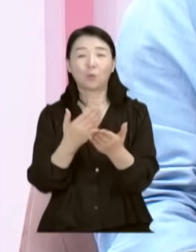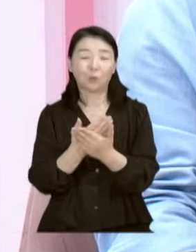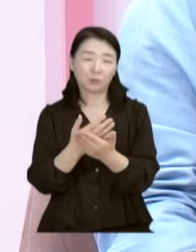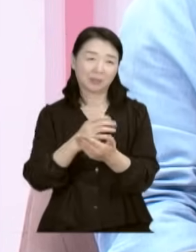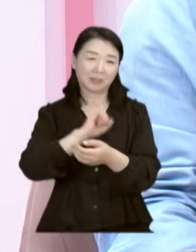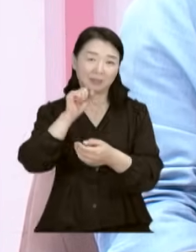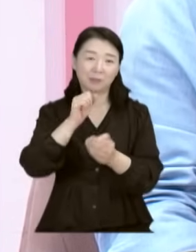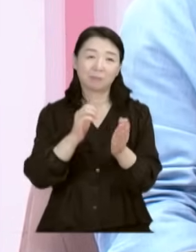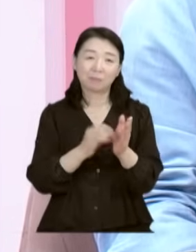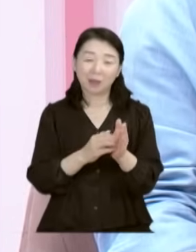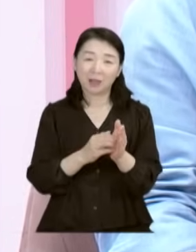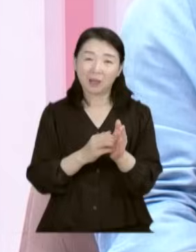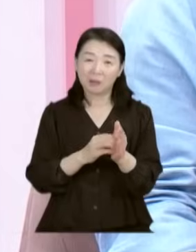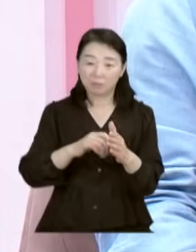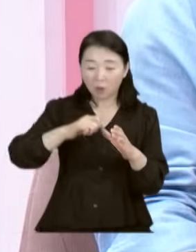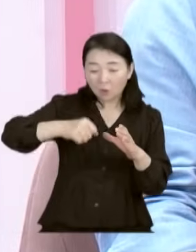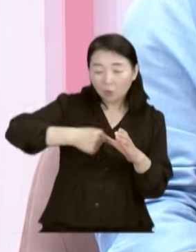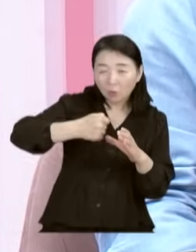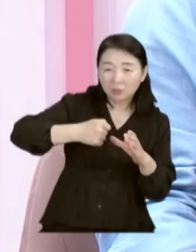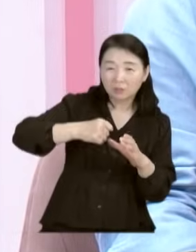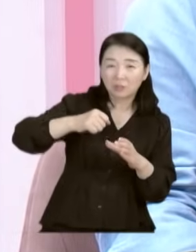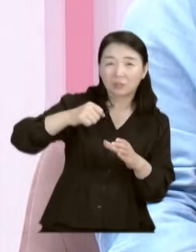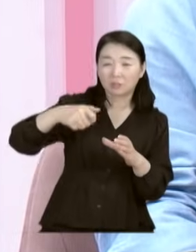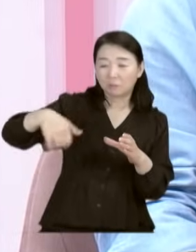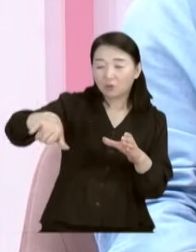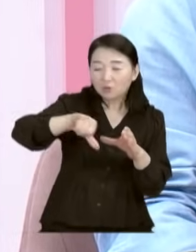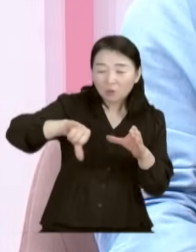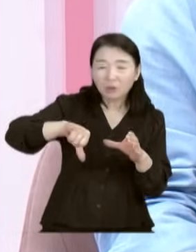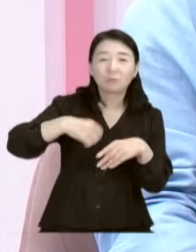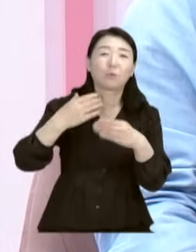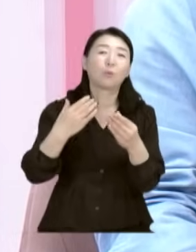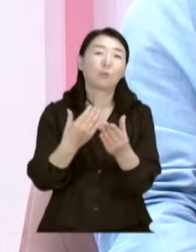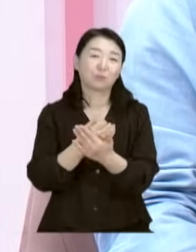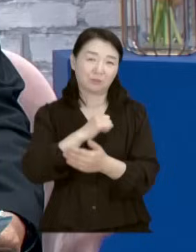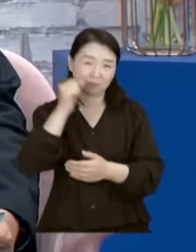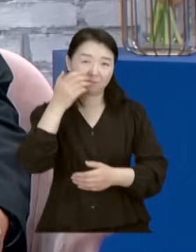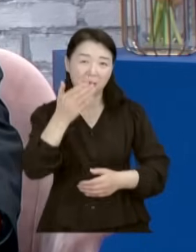보니까 로스팅 뭐 브로인 그래서 좀 많아진 것 같아요